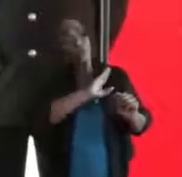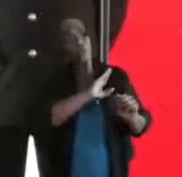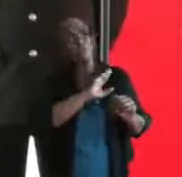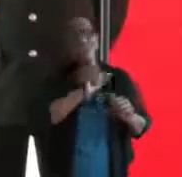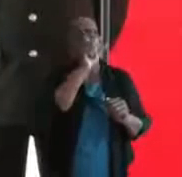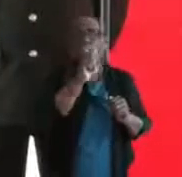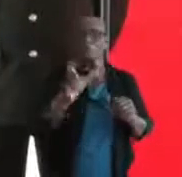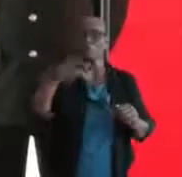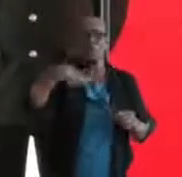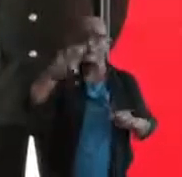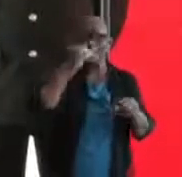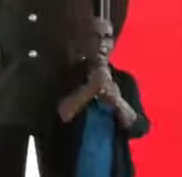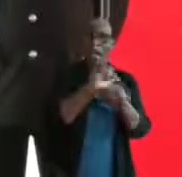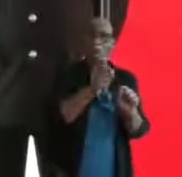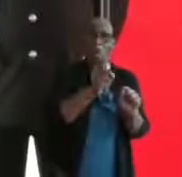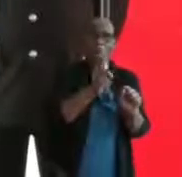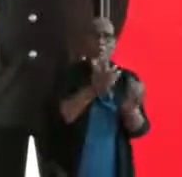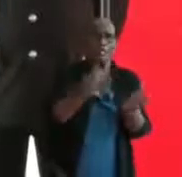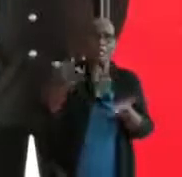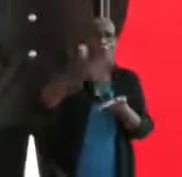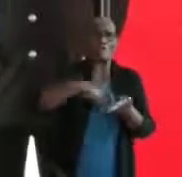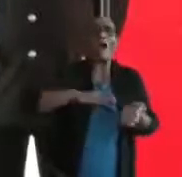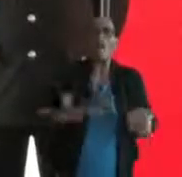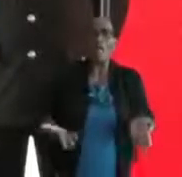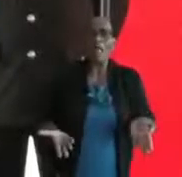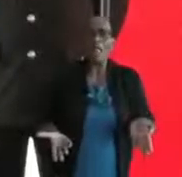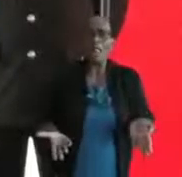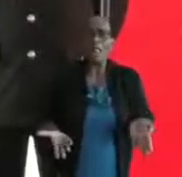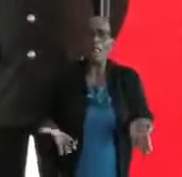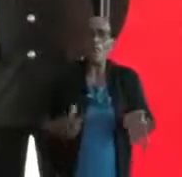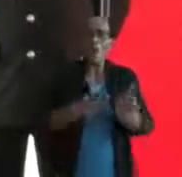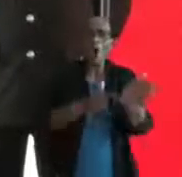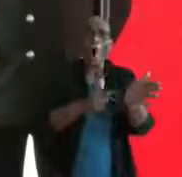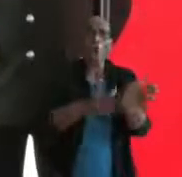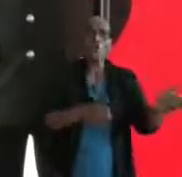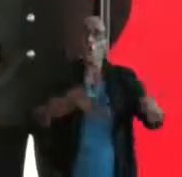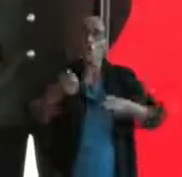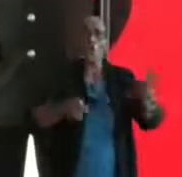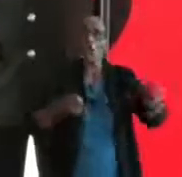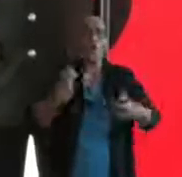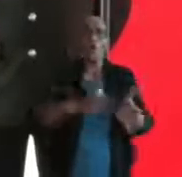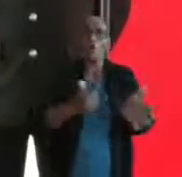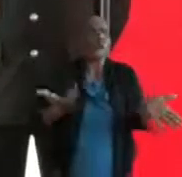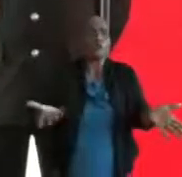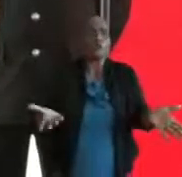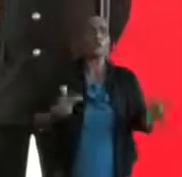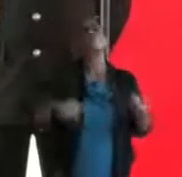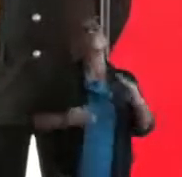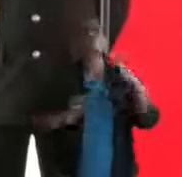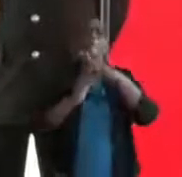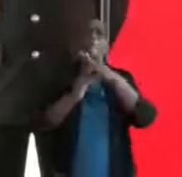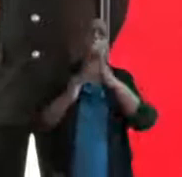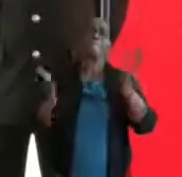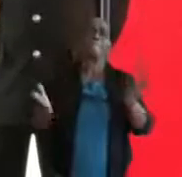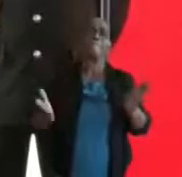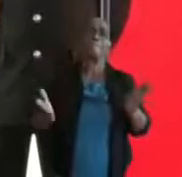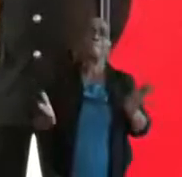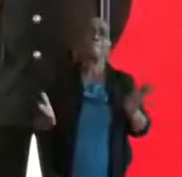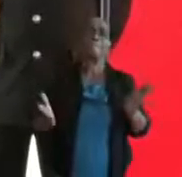ambtenaar op ministeries onrechtmatig gebruik van auto's daar is al een houdt toegeroepen